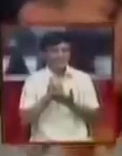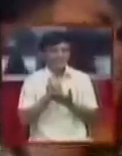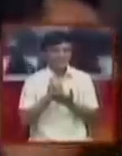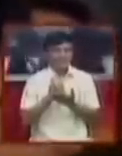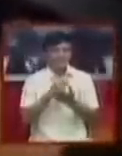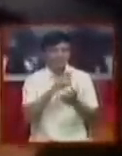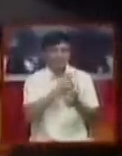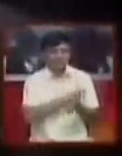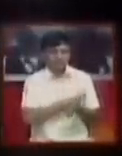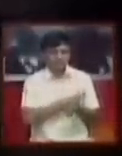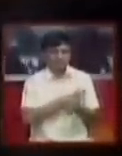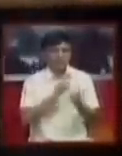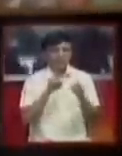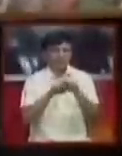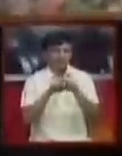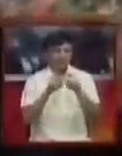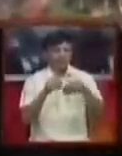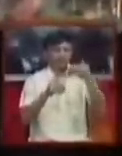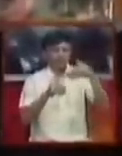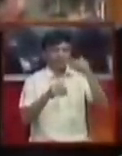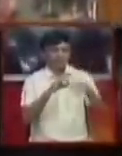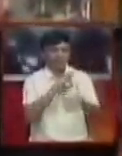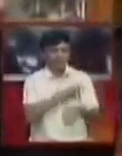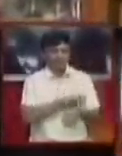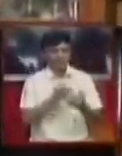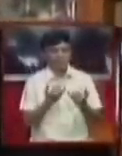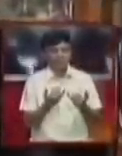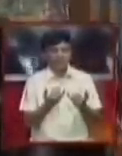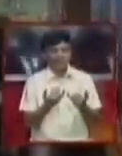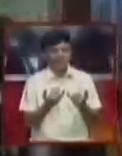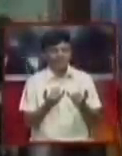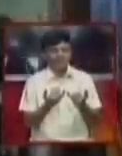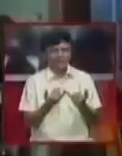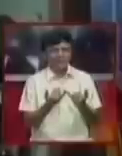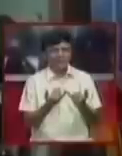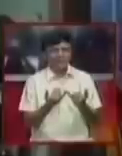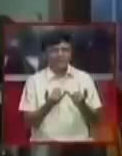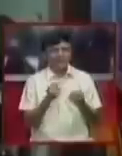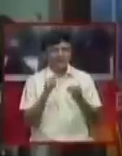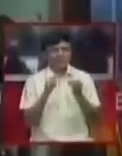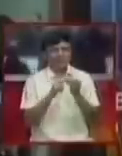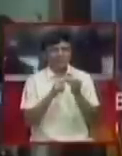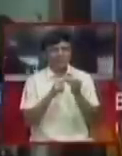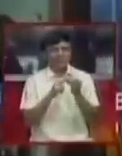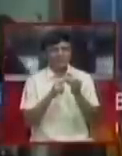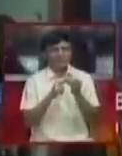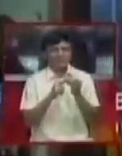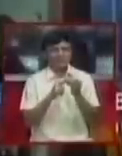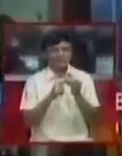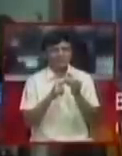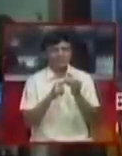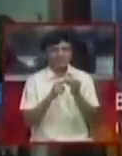na nakinabang at makikinabang pa sa package na to, ng Category D package ng PhilHealth. So